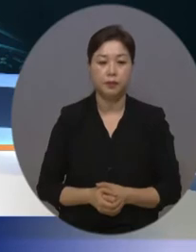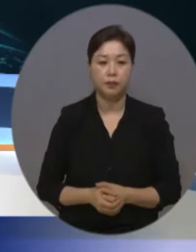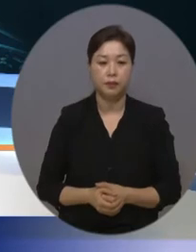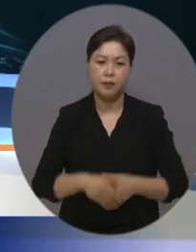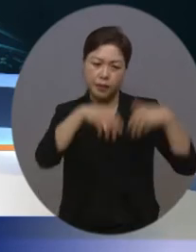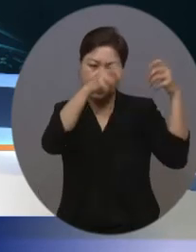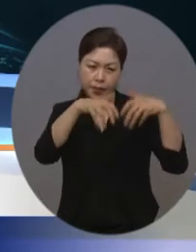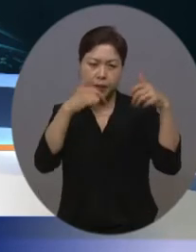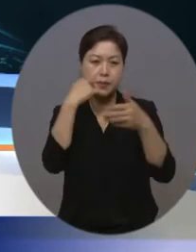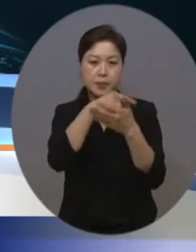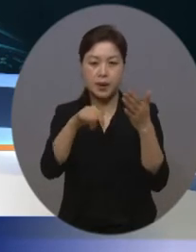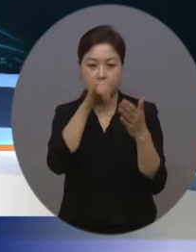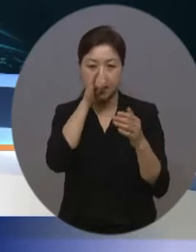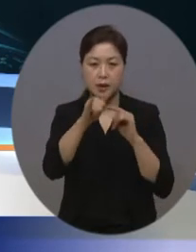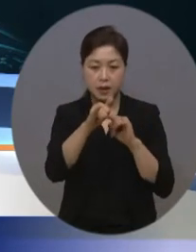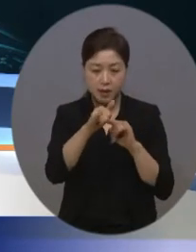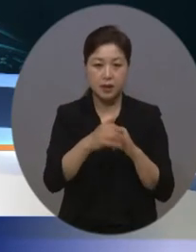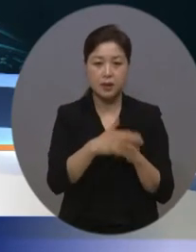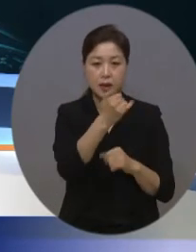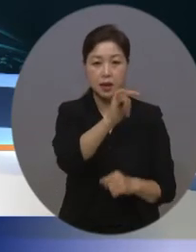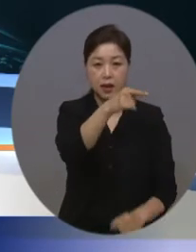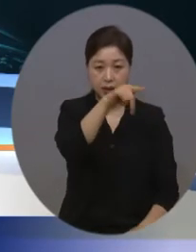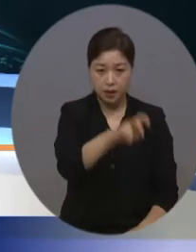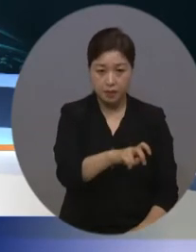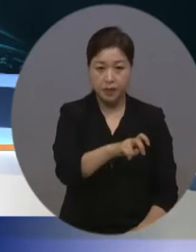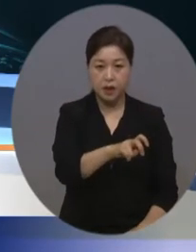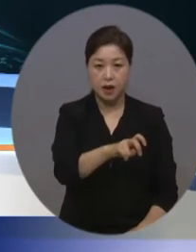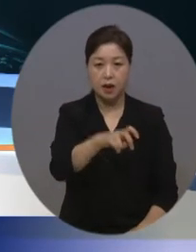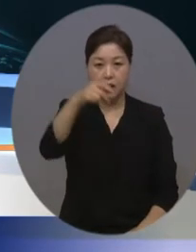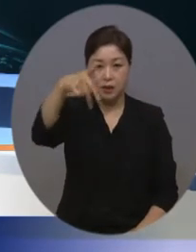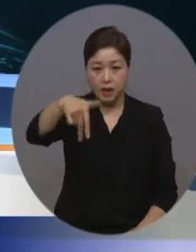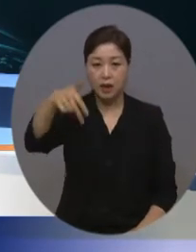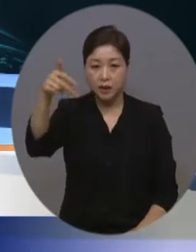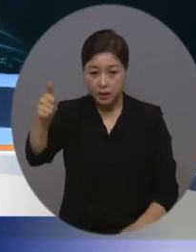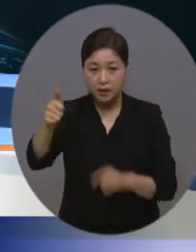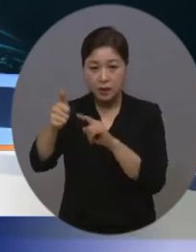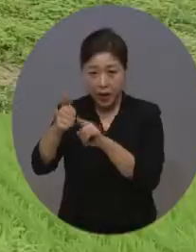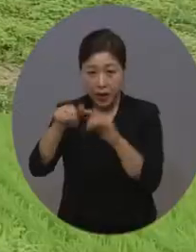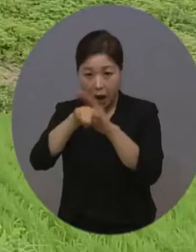집중호우 피해를 입은 해남과 장흥에 현장 점검이 진행됐습니다.